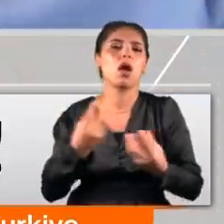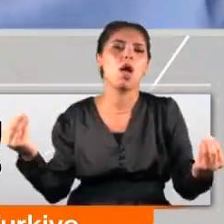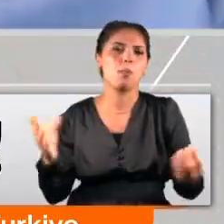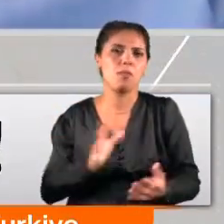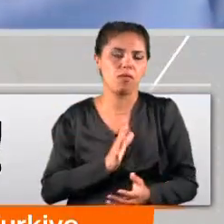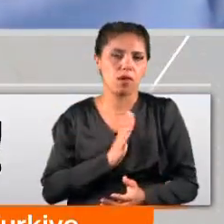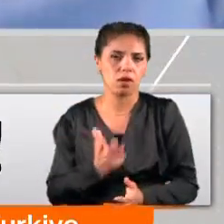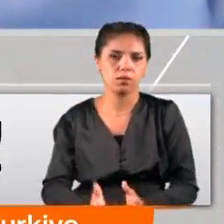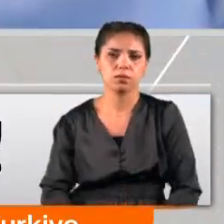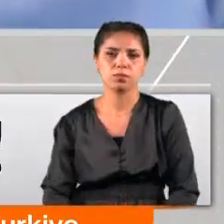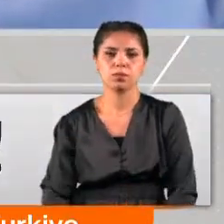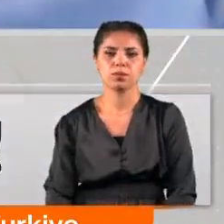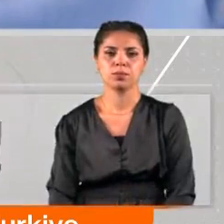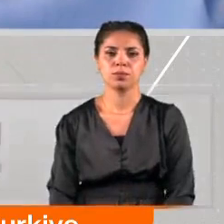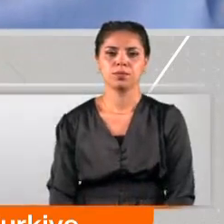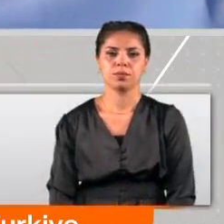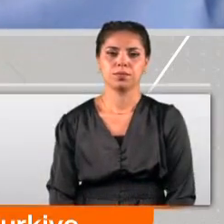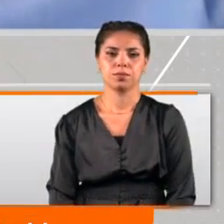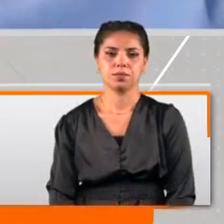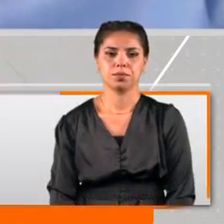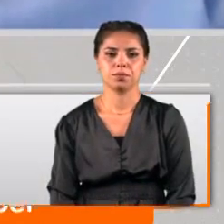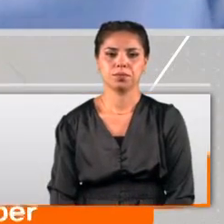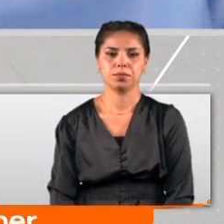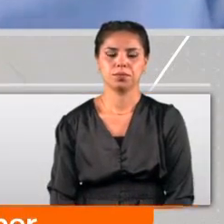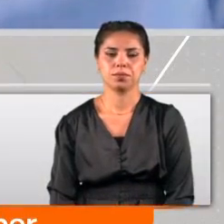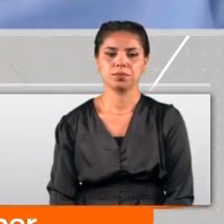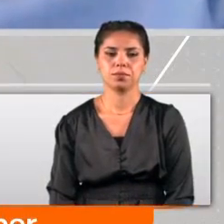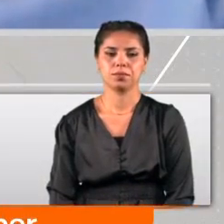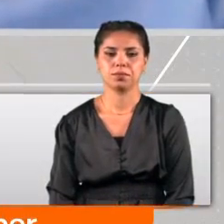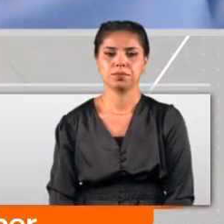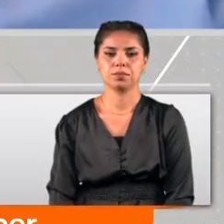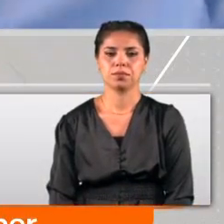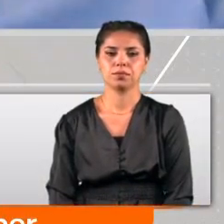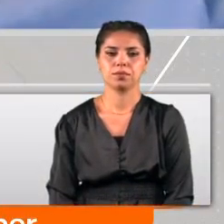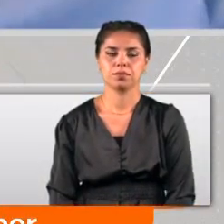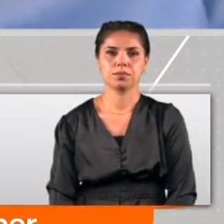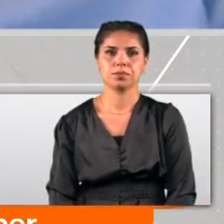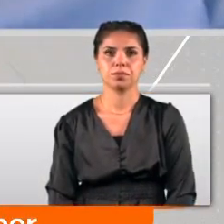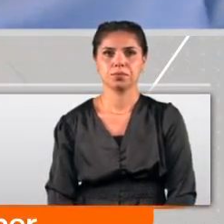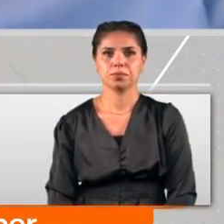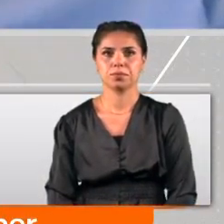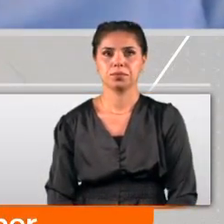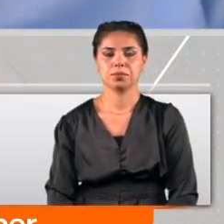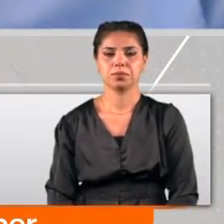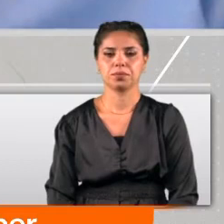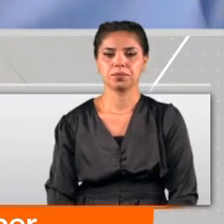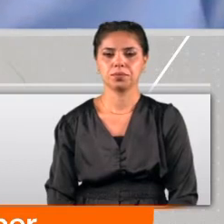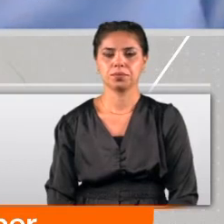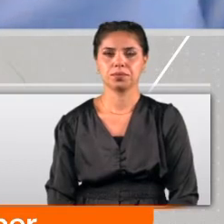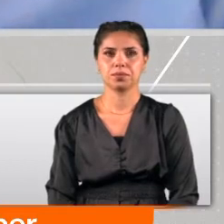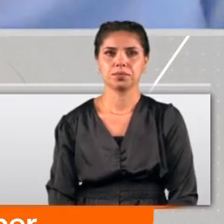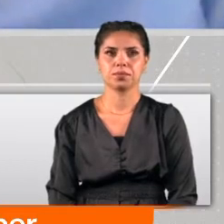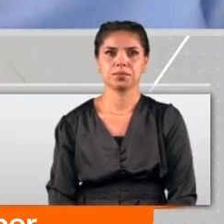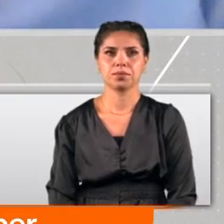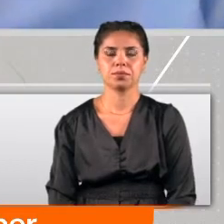buharlaşma 10-12 bin ton mertebesindedir. Öğle vakitlerinde yani günün toplamına gittiğimizde de yaklaşık